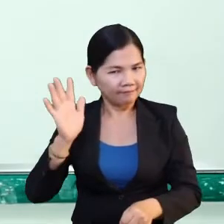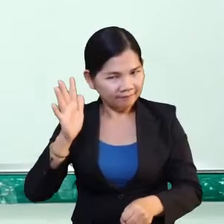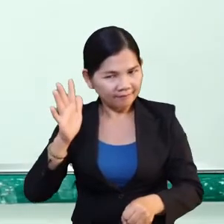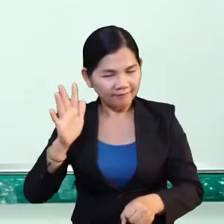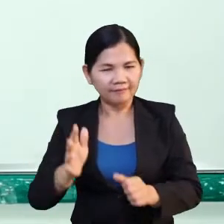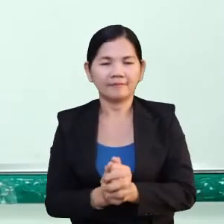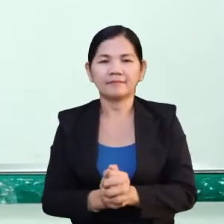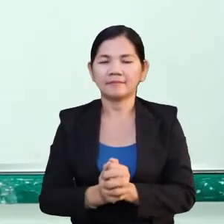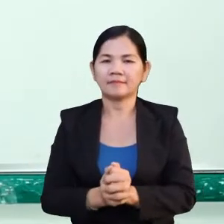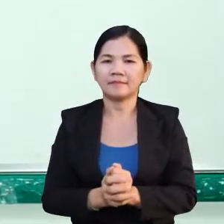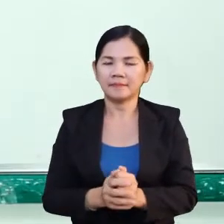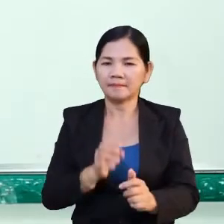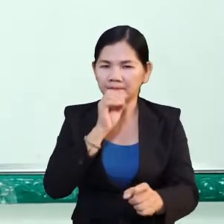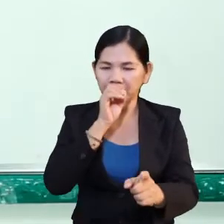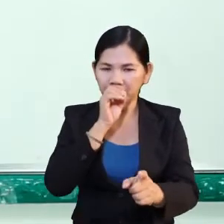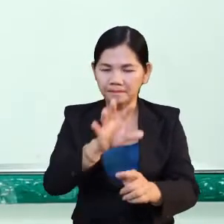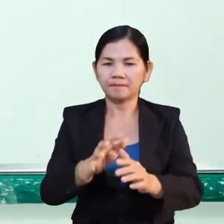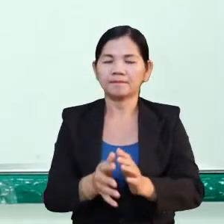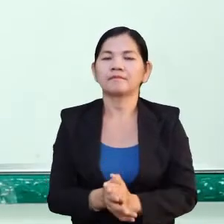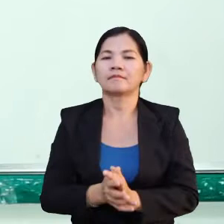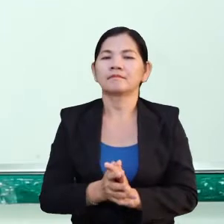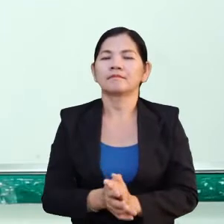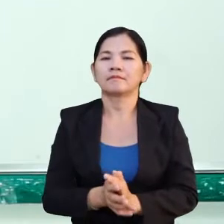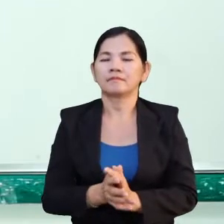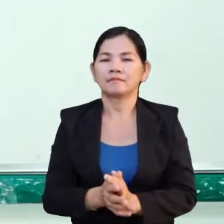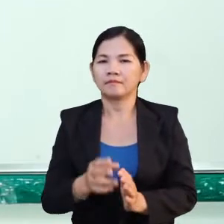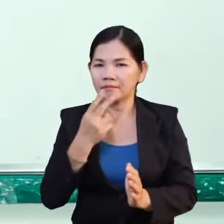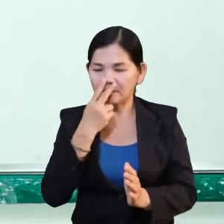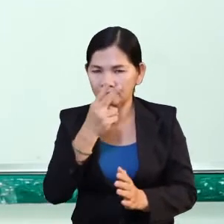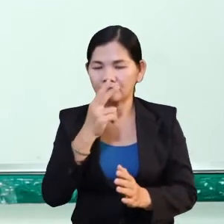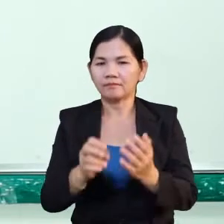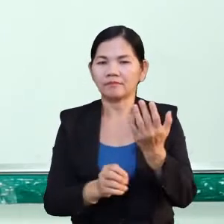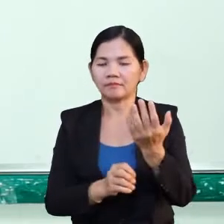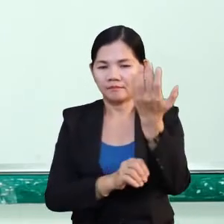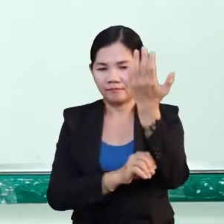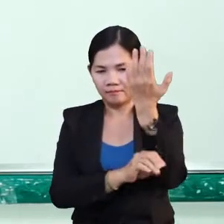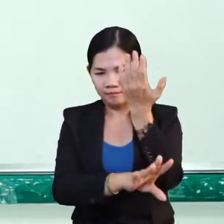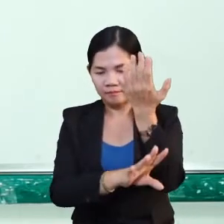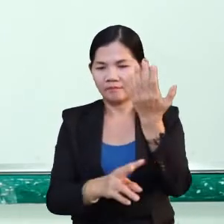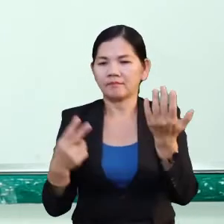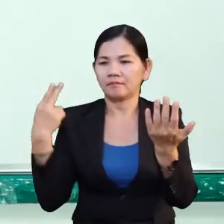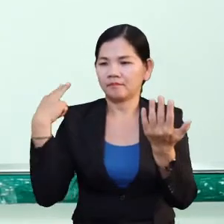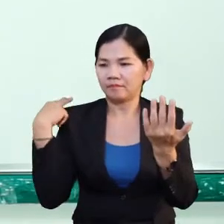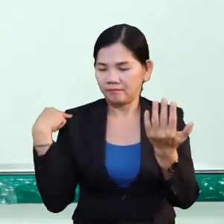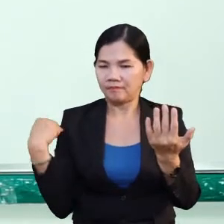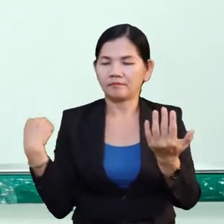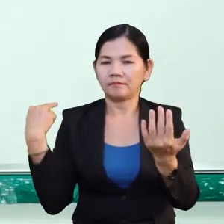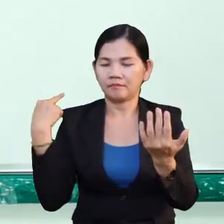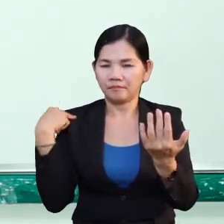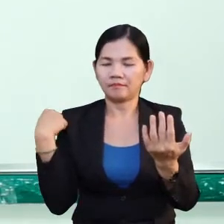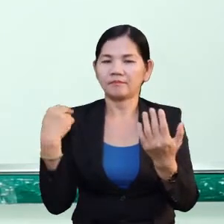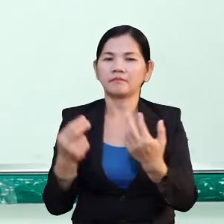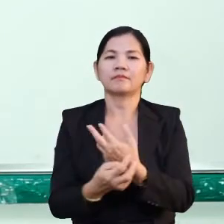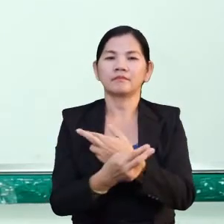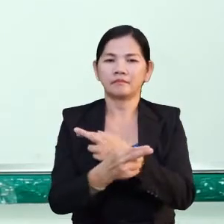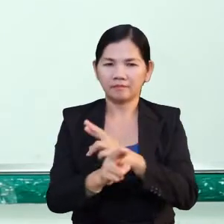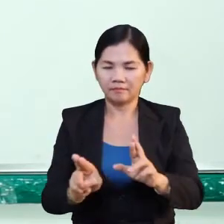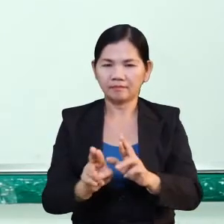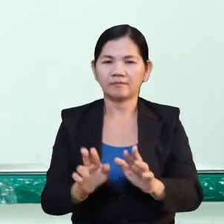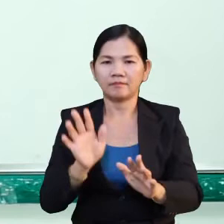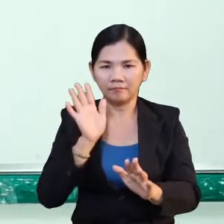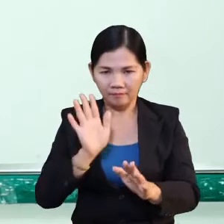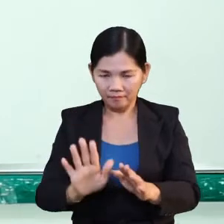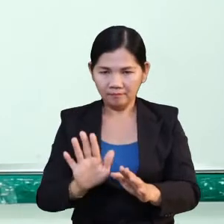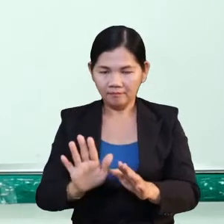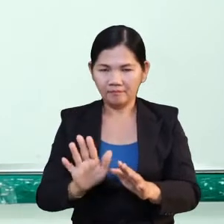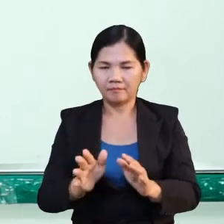ចាំម្ដងទៀតអ្នកគ្រូបញ្ជាក់កូនម្ដងទៀតពេលដែលកូនឃើញភ្លើងសញ្ញាចរាចរណ៍ពណ៌លឿងនេះកូនអត់តន់ចេ